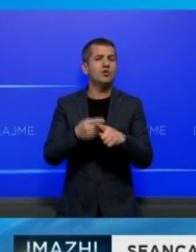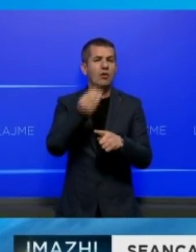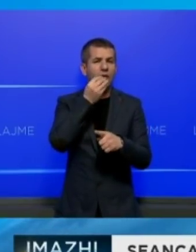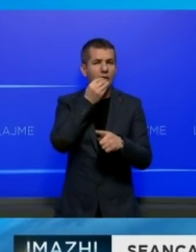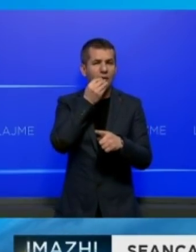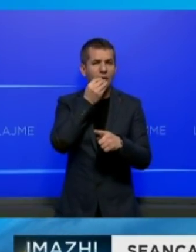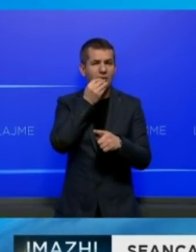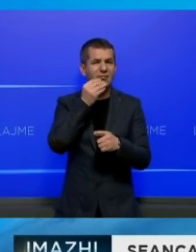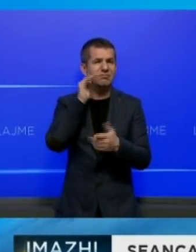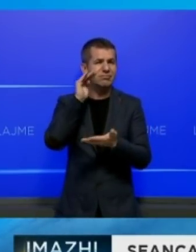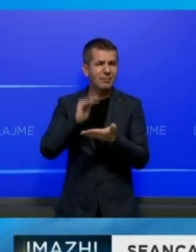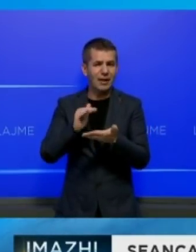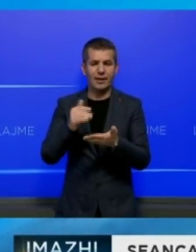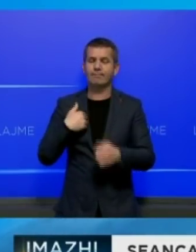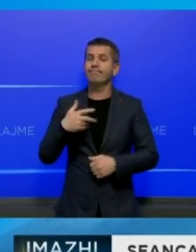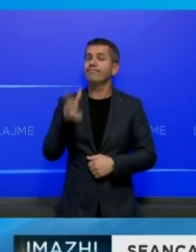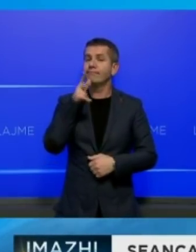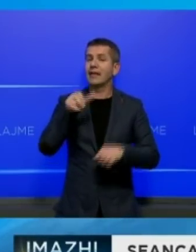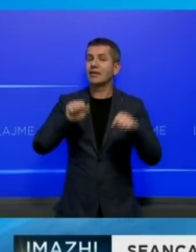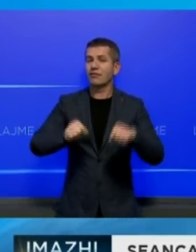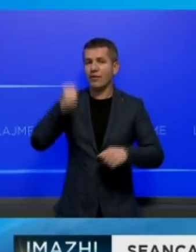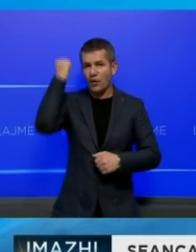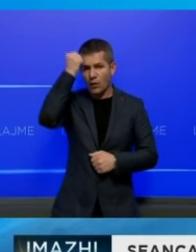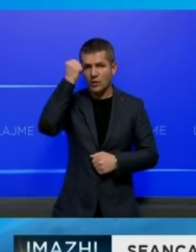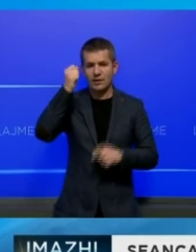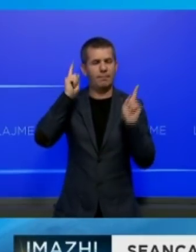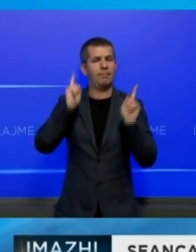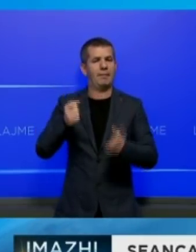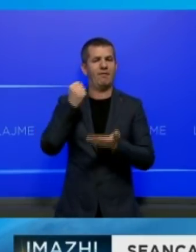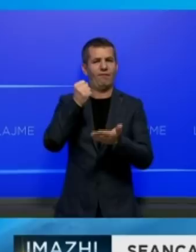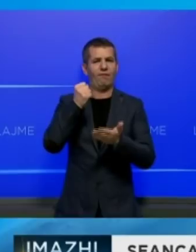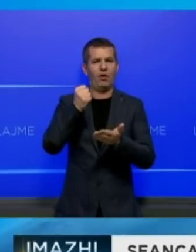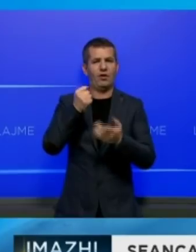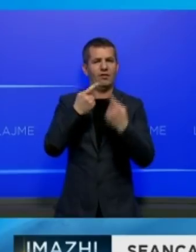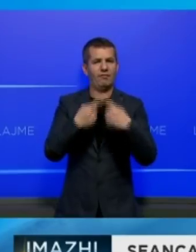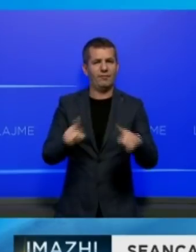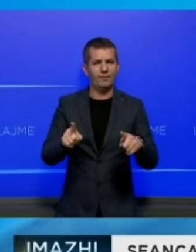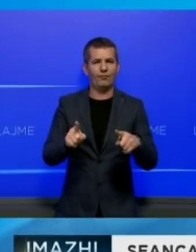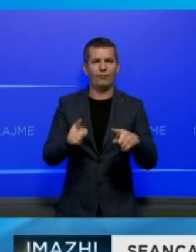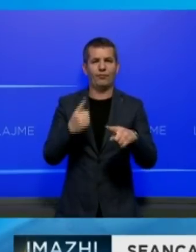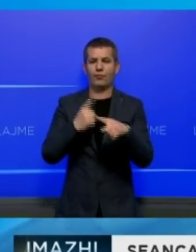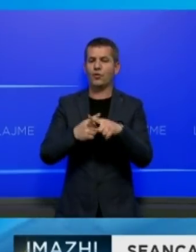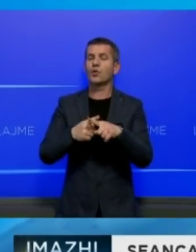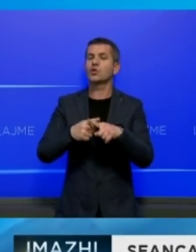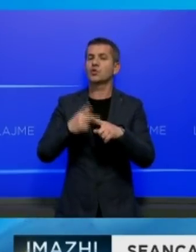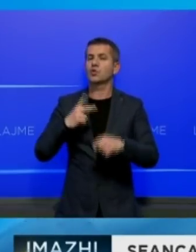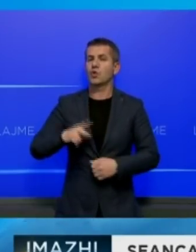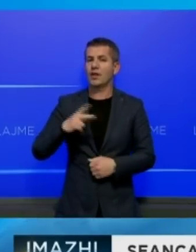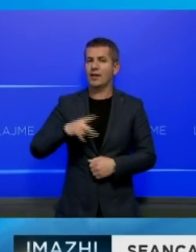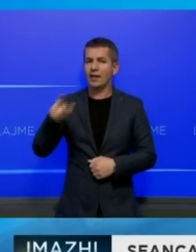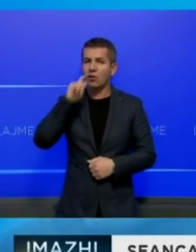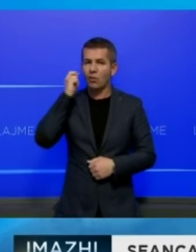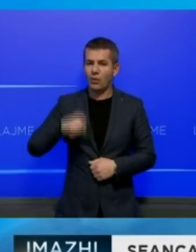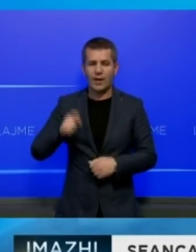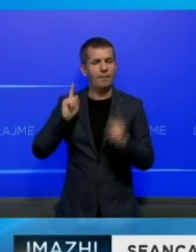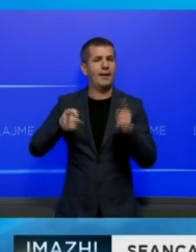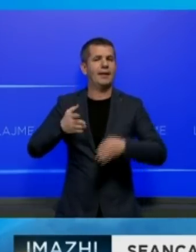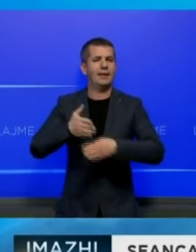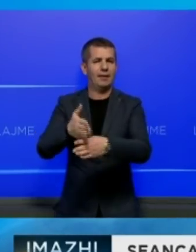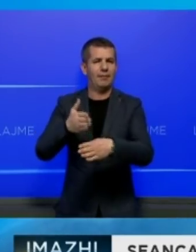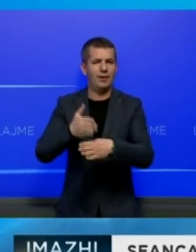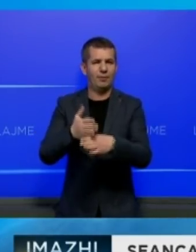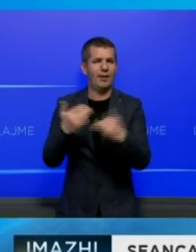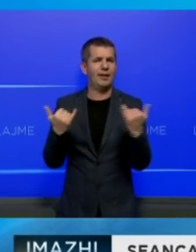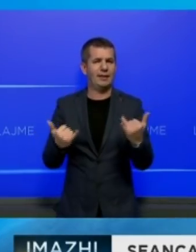Ne kemi kërkuar që qeveria e Kosovës të ndajë edhe një fond veçantë për qeverinë dhe qytetarët e Ukrainës për t'ju dalë në ndihmë në këtë